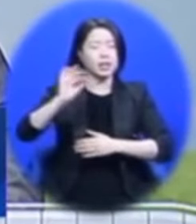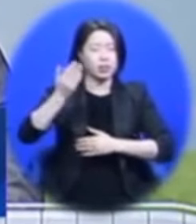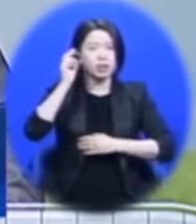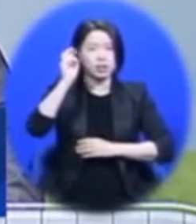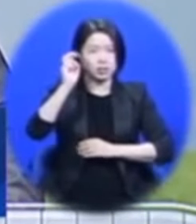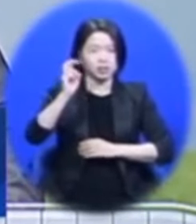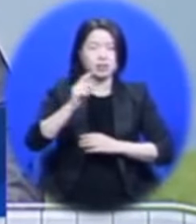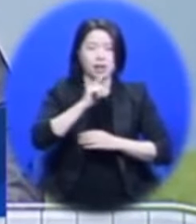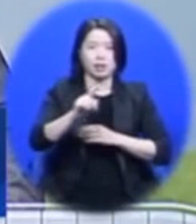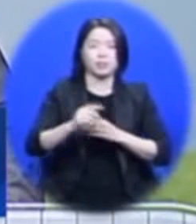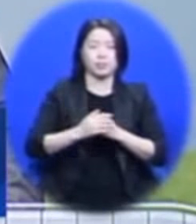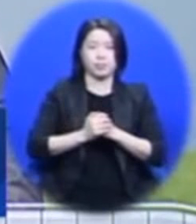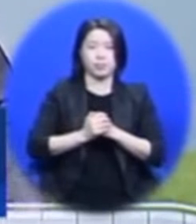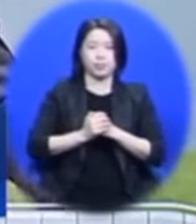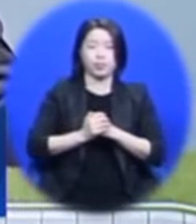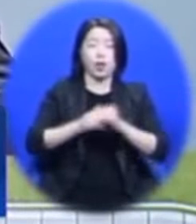것이다.